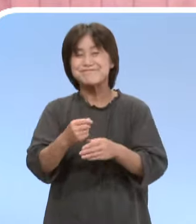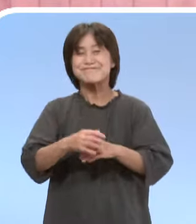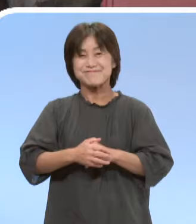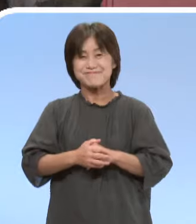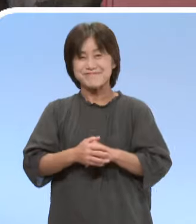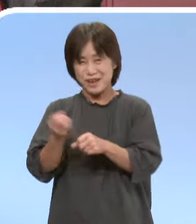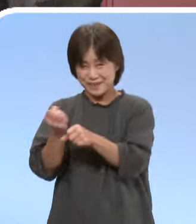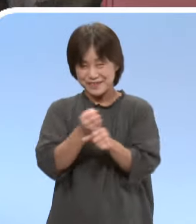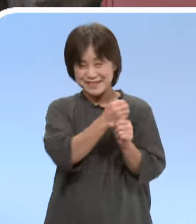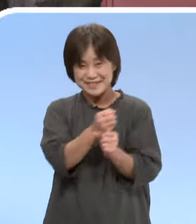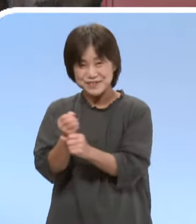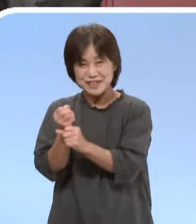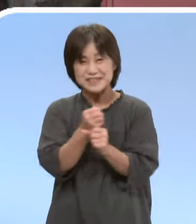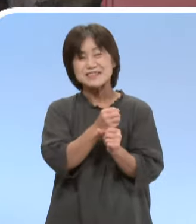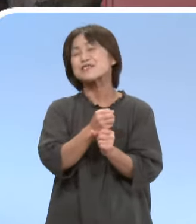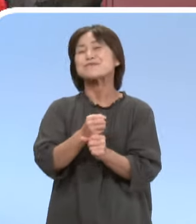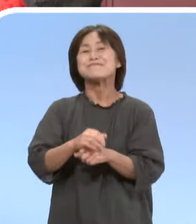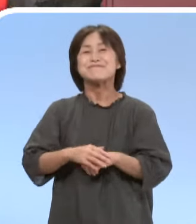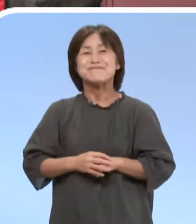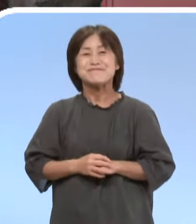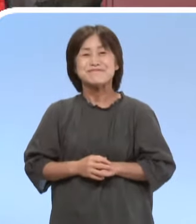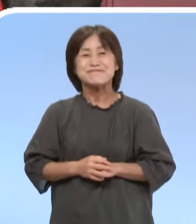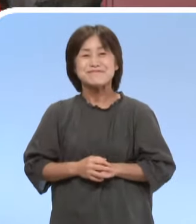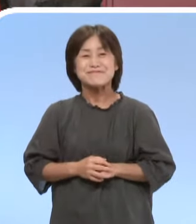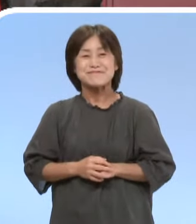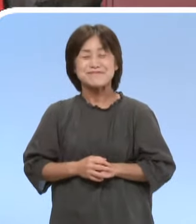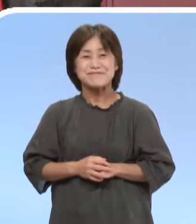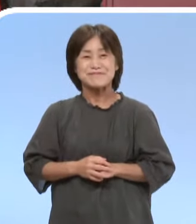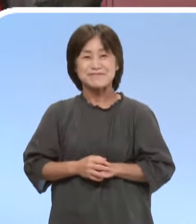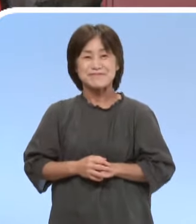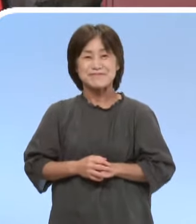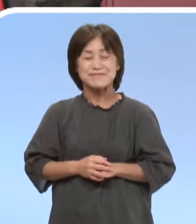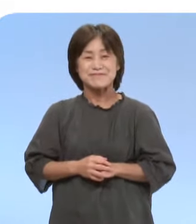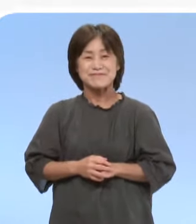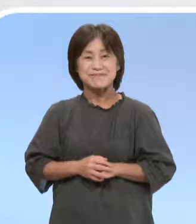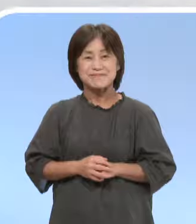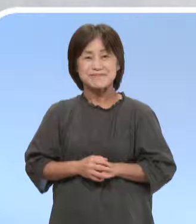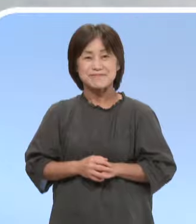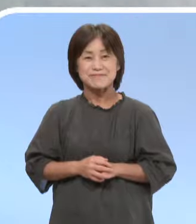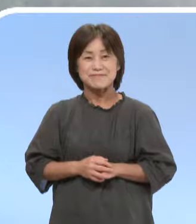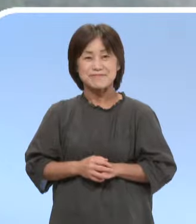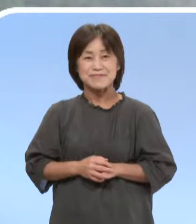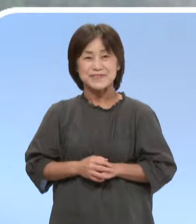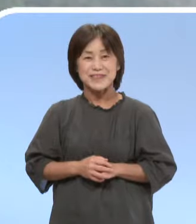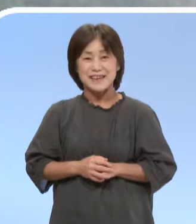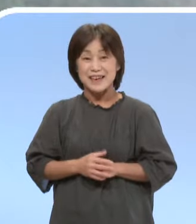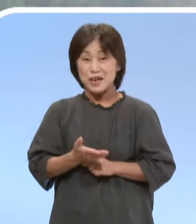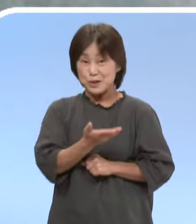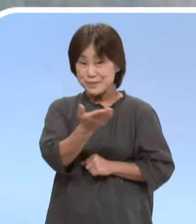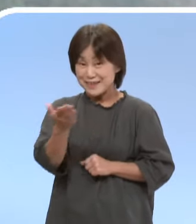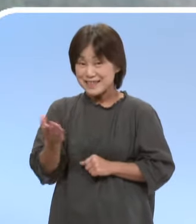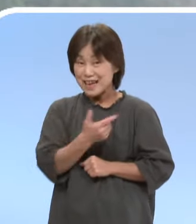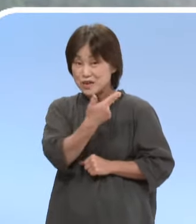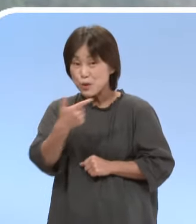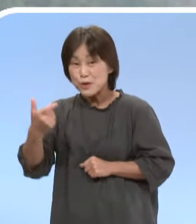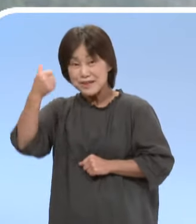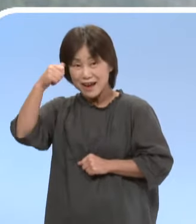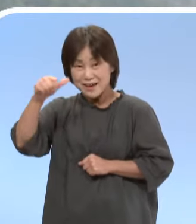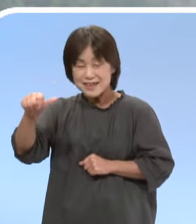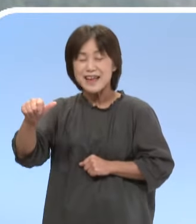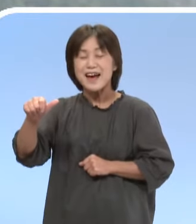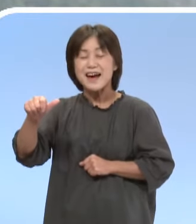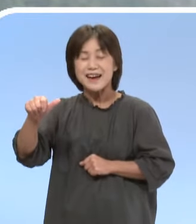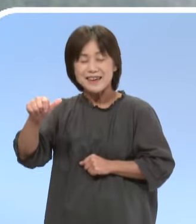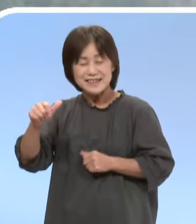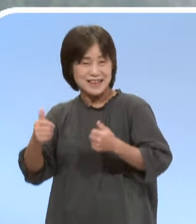たちはやってます。 応援しております。 ありがとうございます。 ください。 ありがとうございます。 いやー、皆さんいろんなアイディア